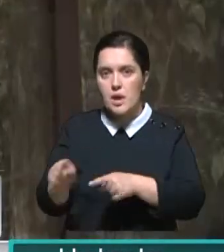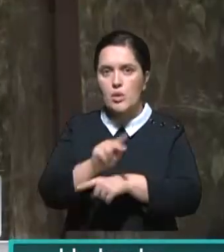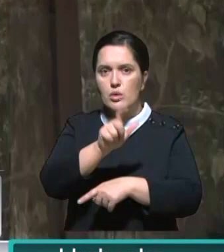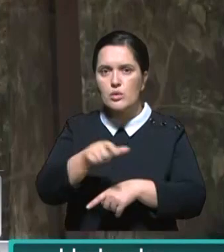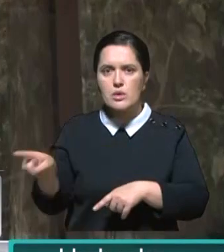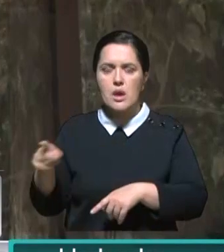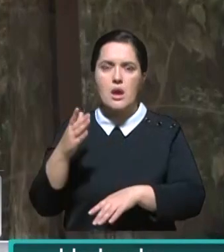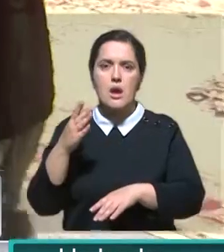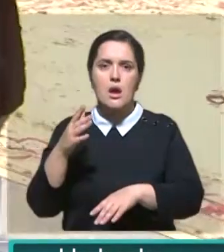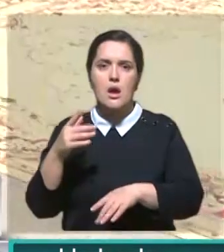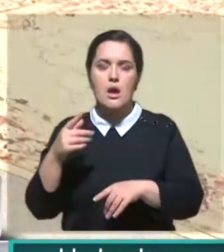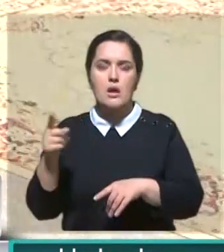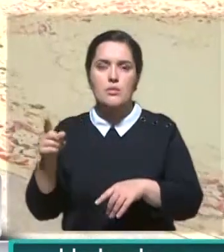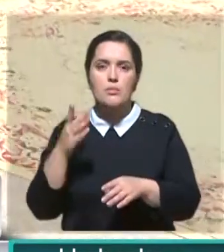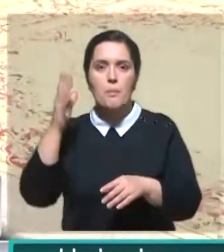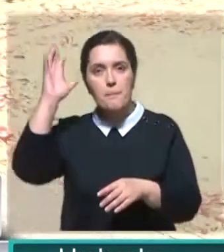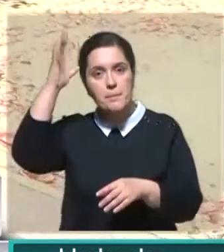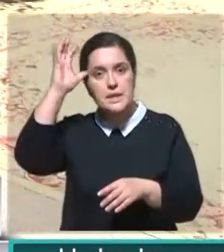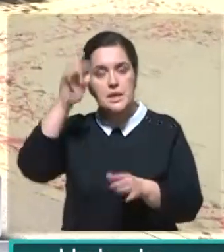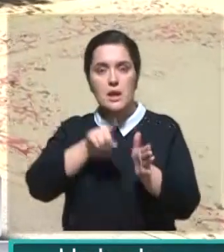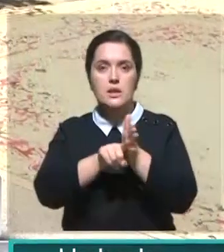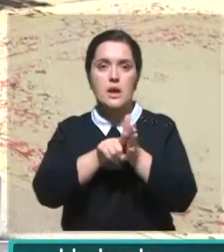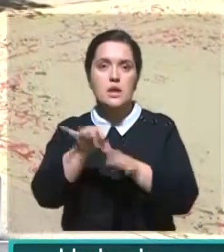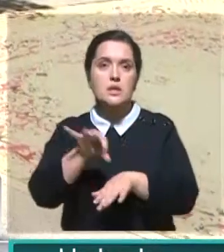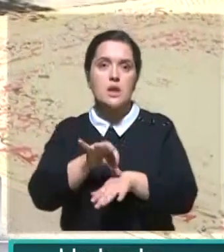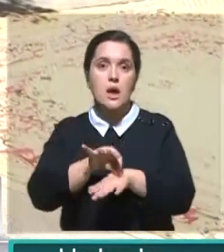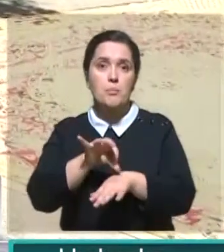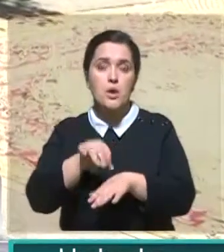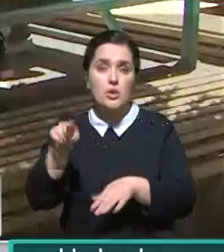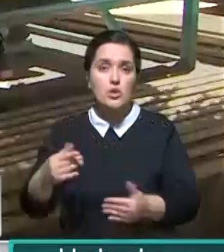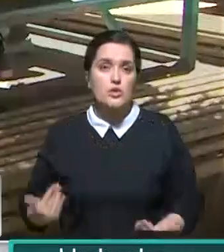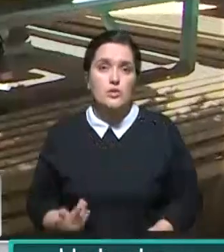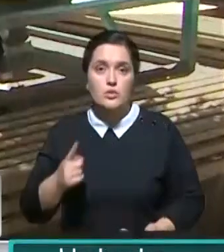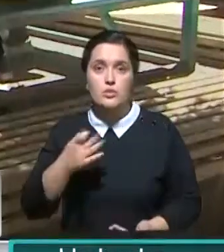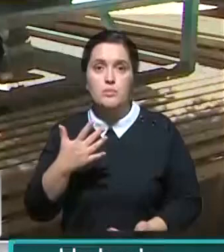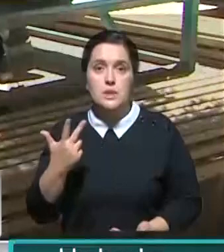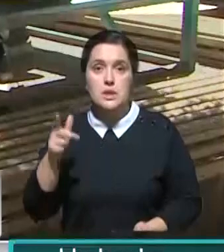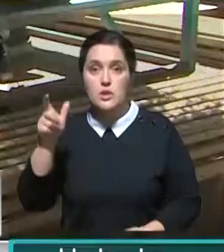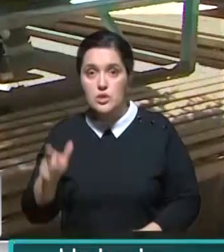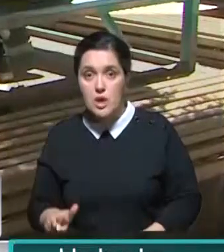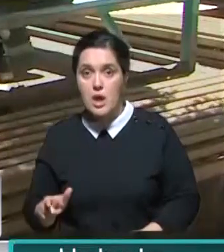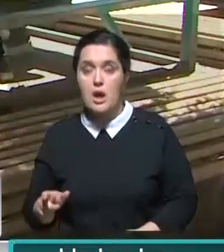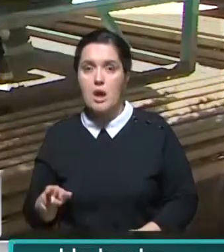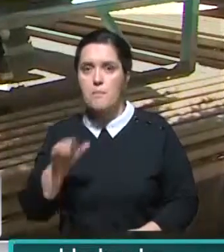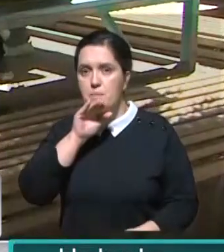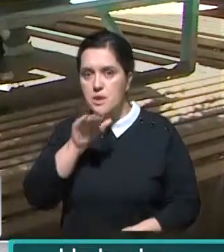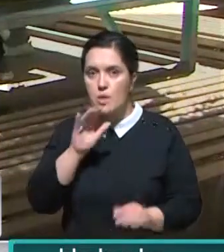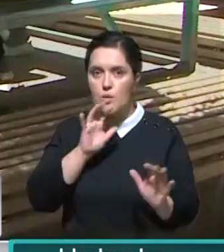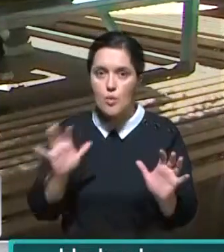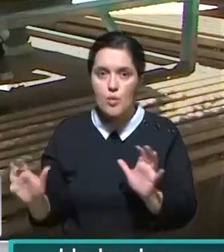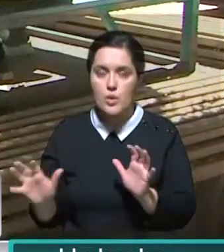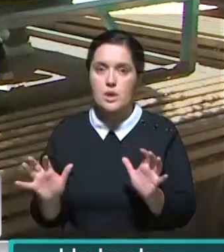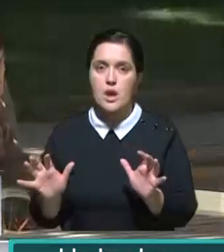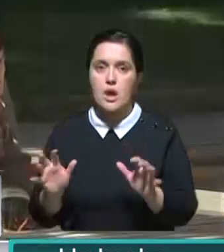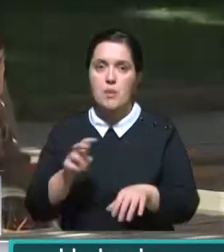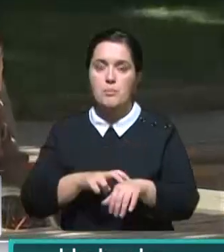люди, страдающие тяжелыми психоневрологическими заболеваниями. Сейчас в центре проживают 153 пациента. Они все получают профессиональный уход